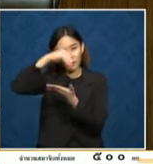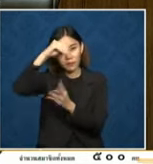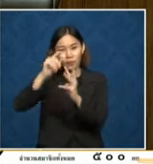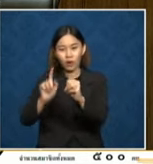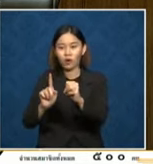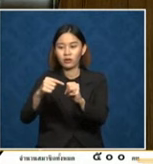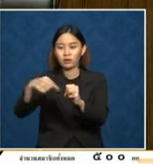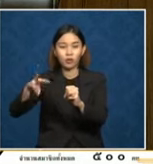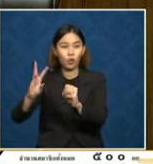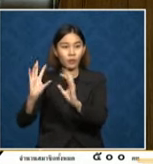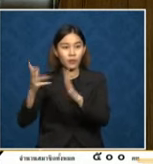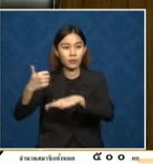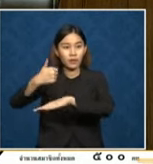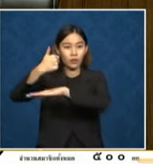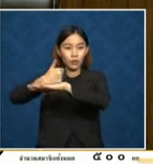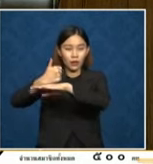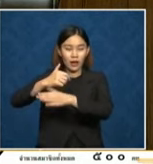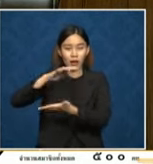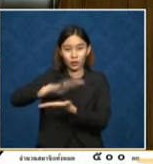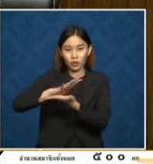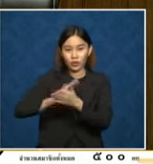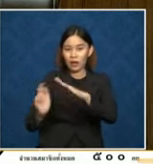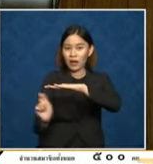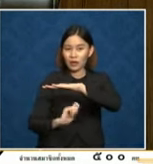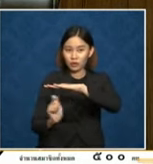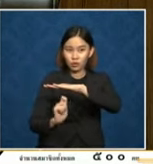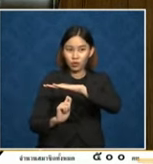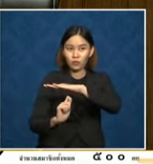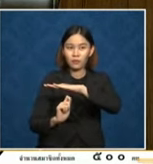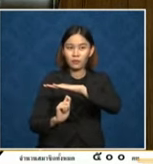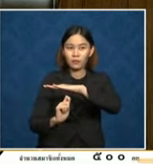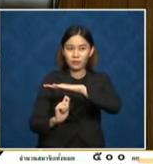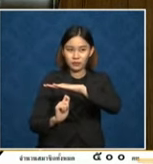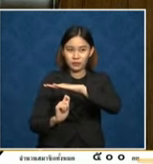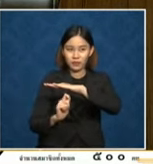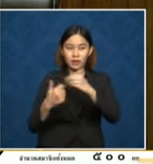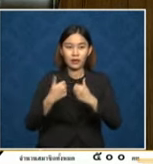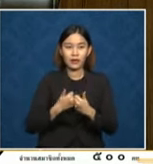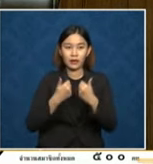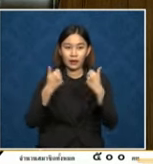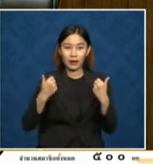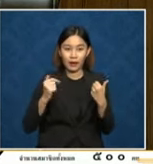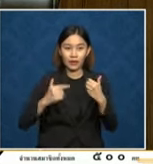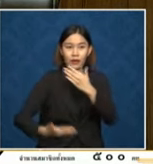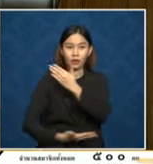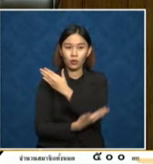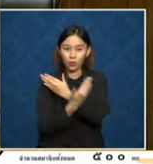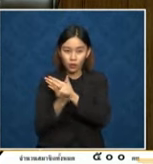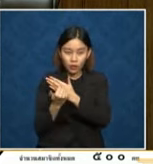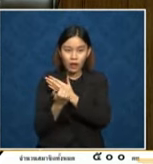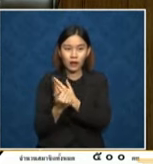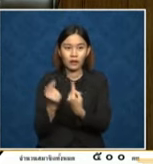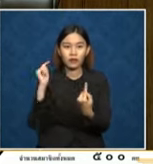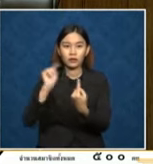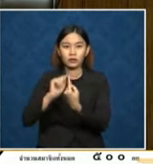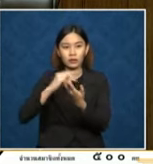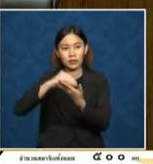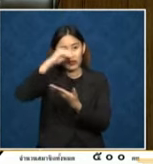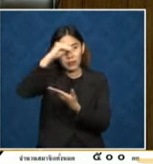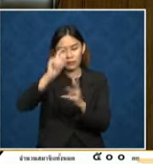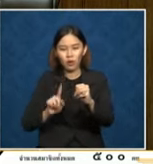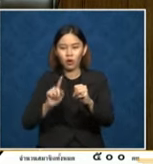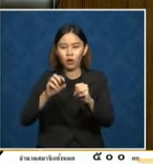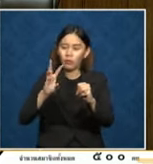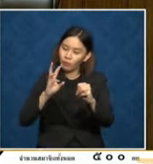มผู้อำนวยการโรงเรียนอนุบาลแม่เปิ่นขยายโอกาสไปถึงม.6มันเป็นไป